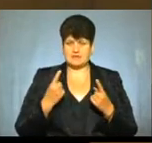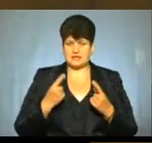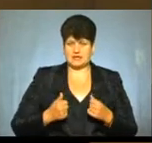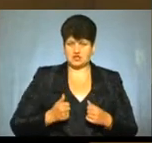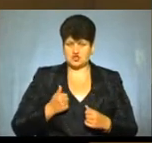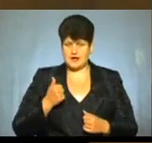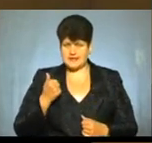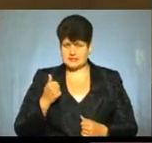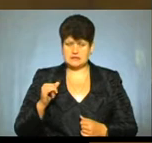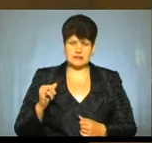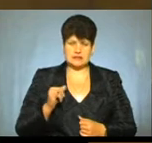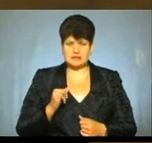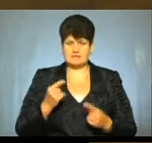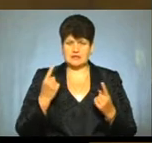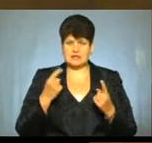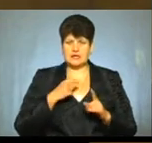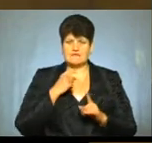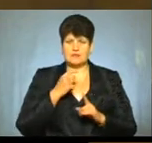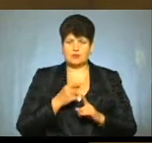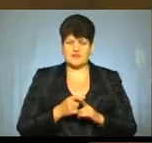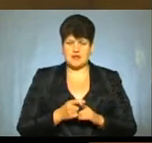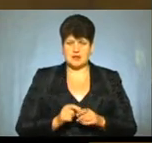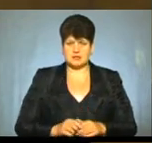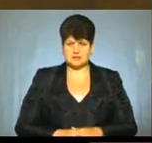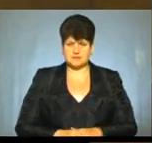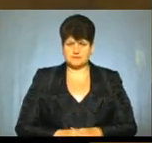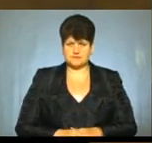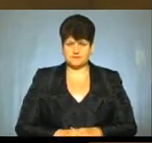велика честь і водночас велика